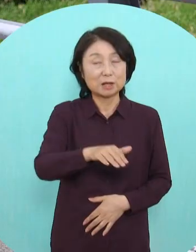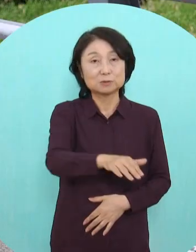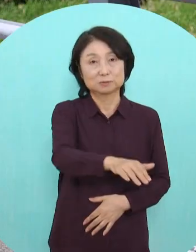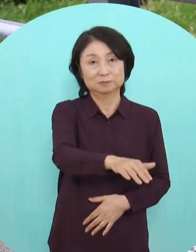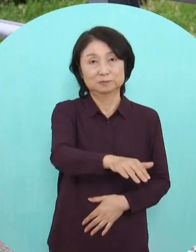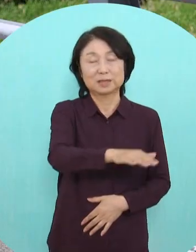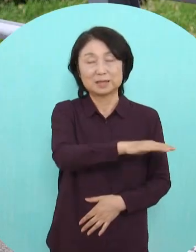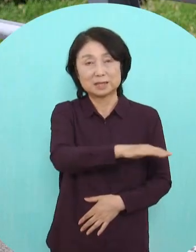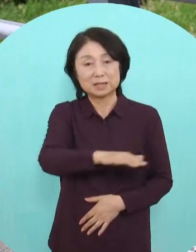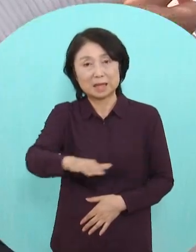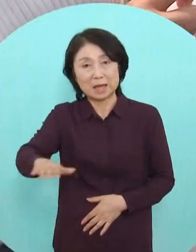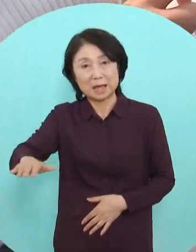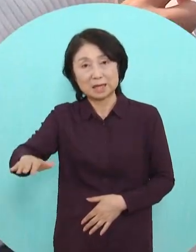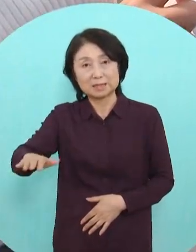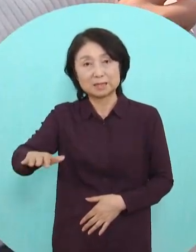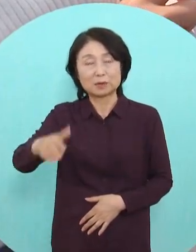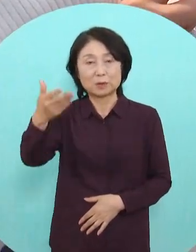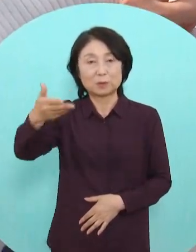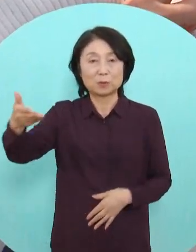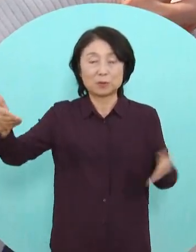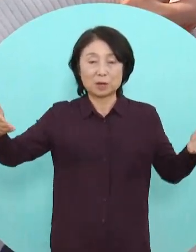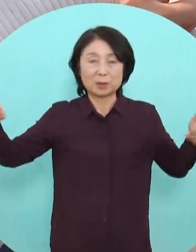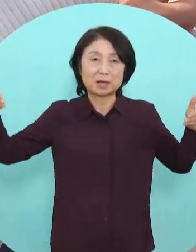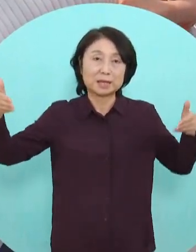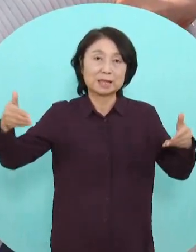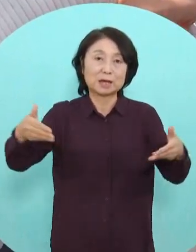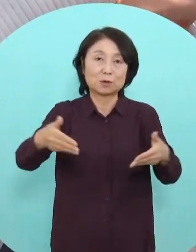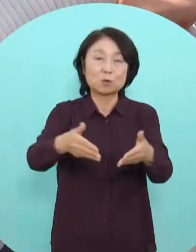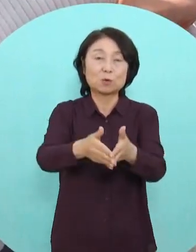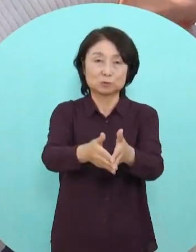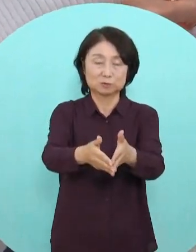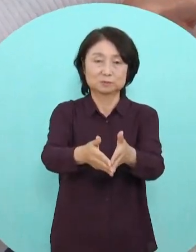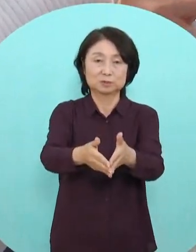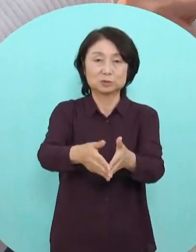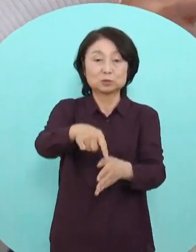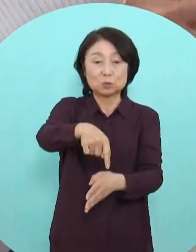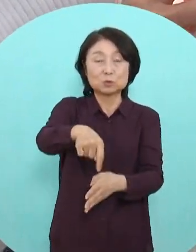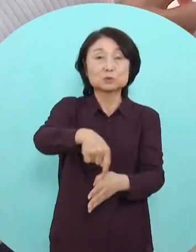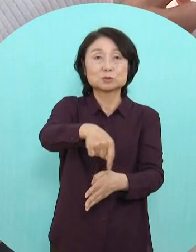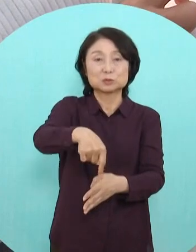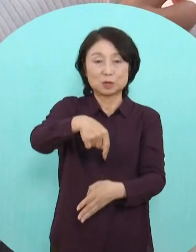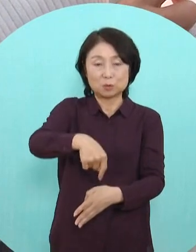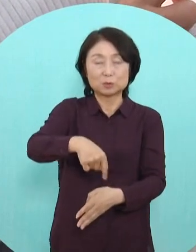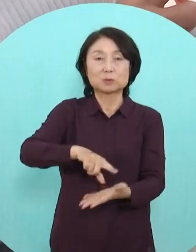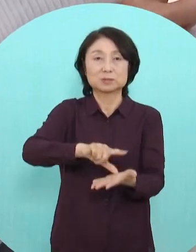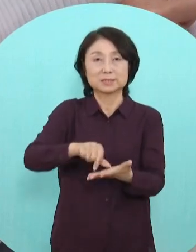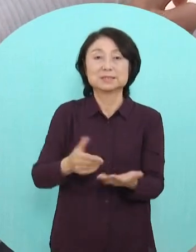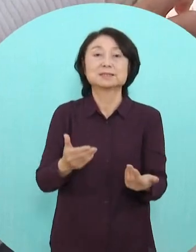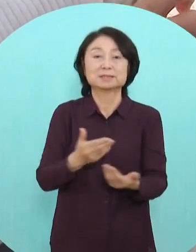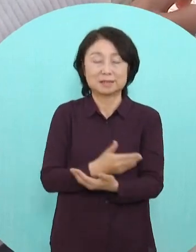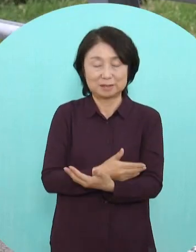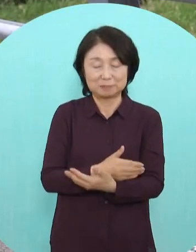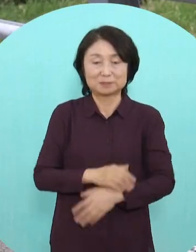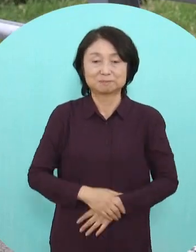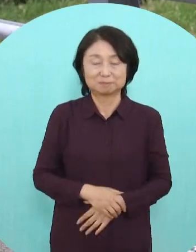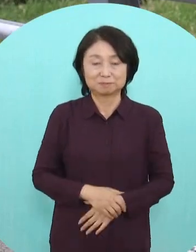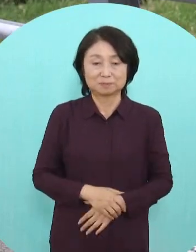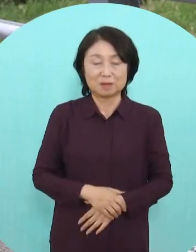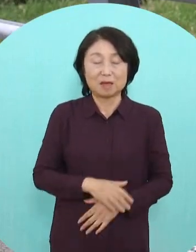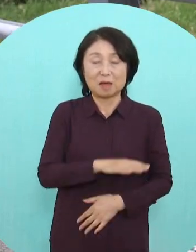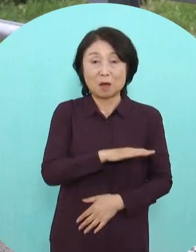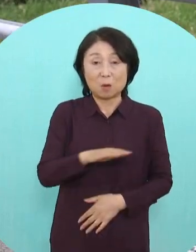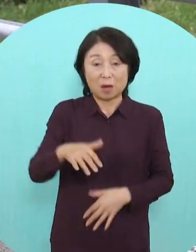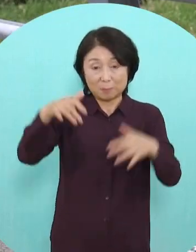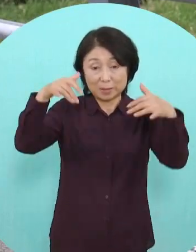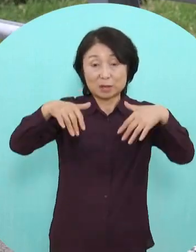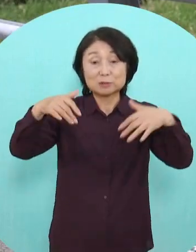下流の低平地でこの2つの支流が合流する、うん、そういった地域になりますので、大雨が降った